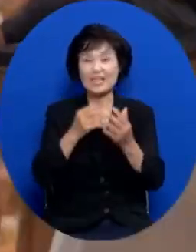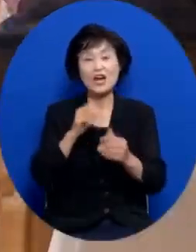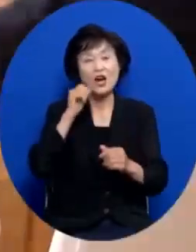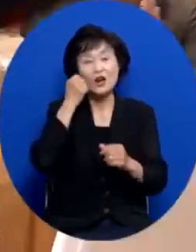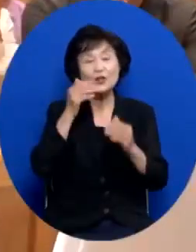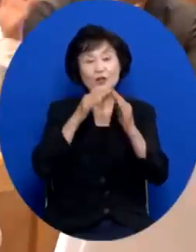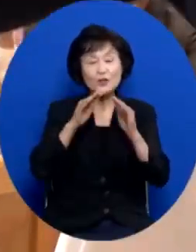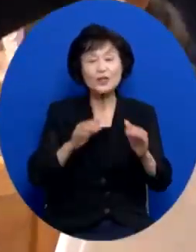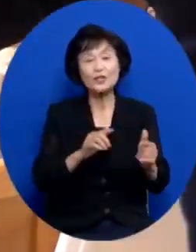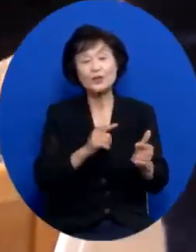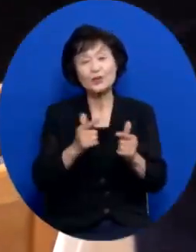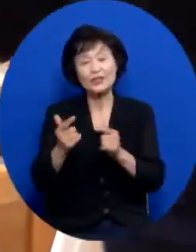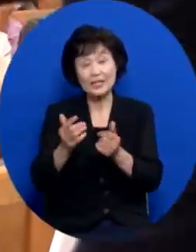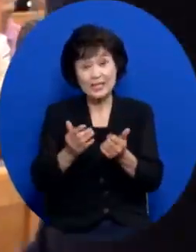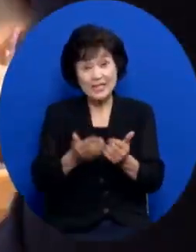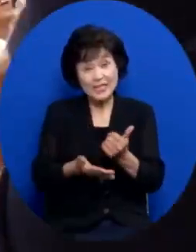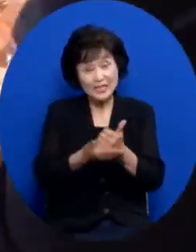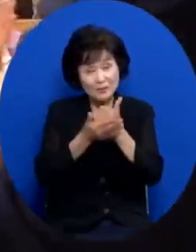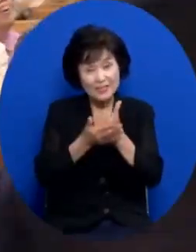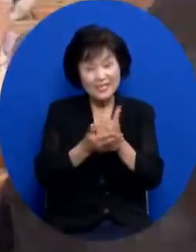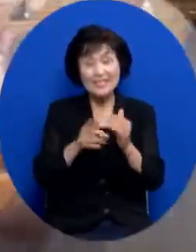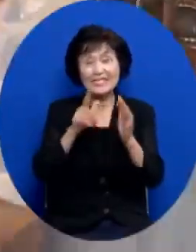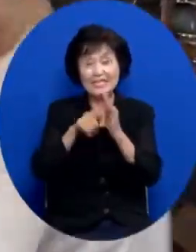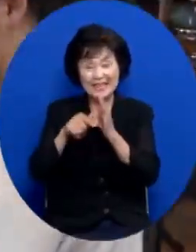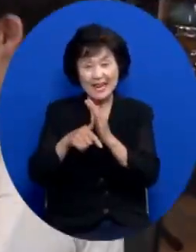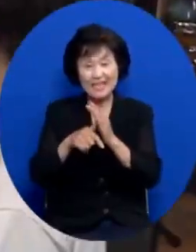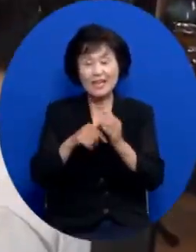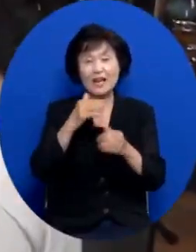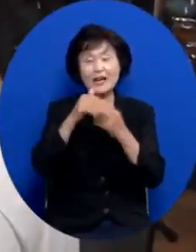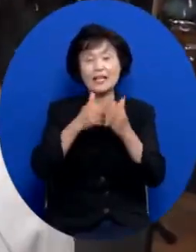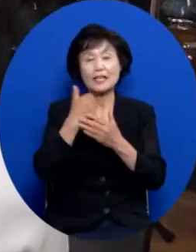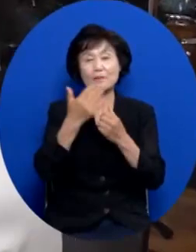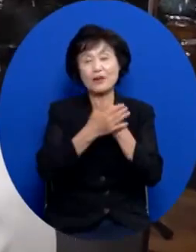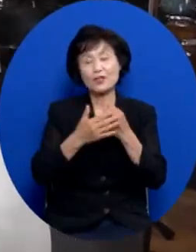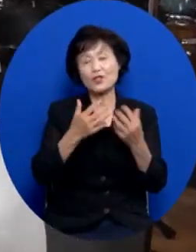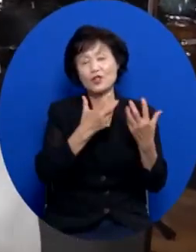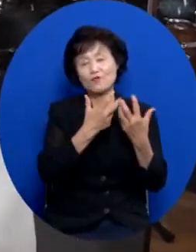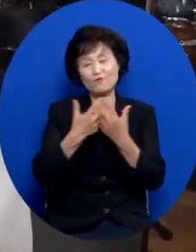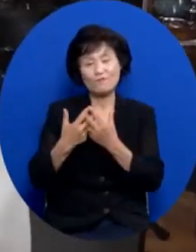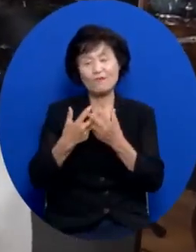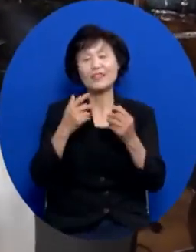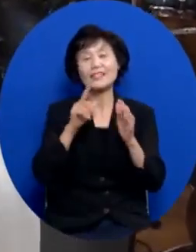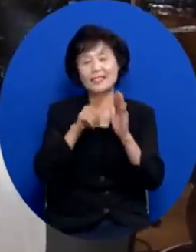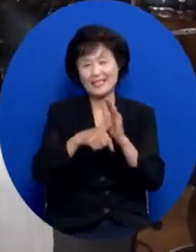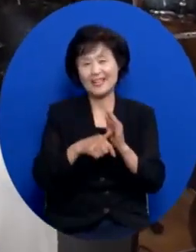하나님의 은혜가 흘러넘치는 시간이었습니다. CTS 뉴스 구요한입니다.